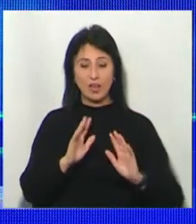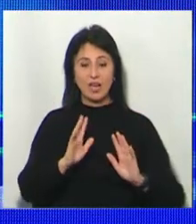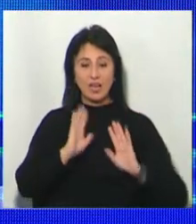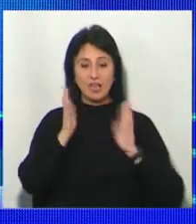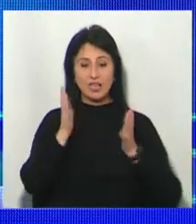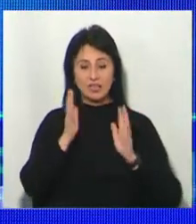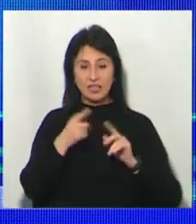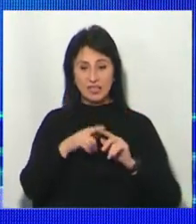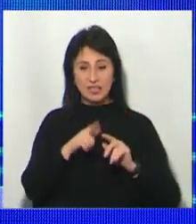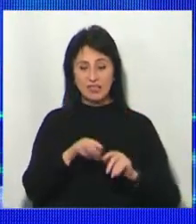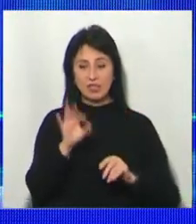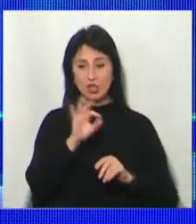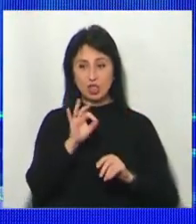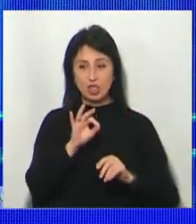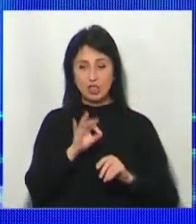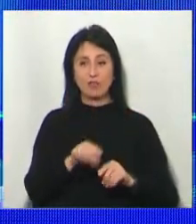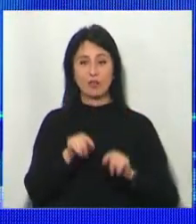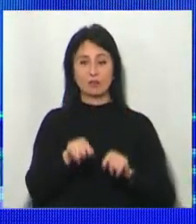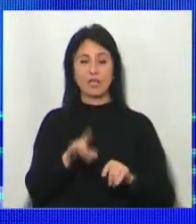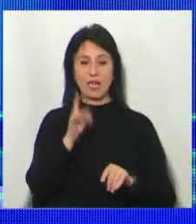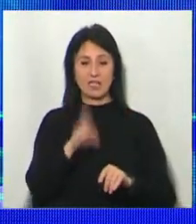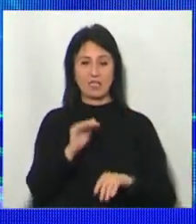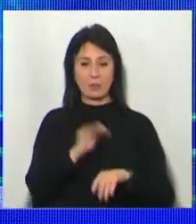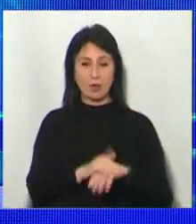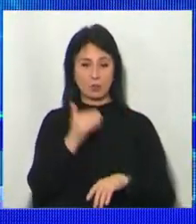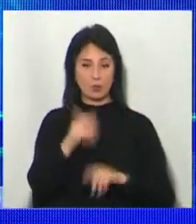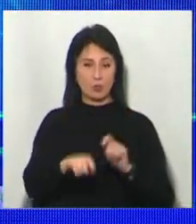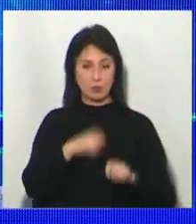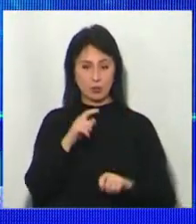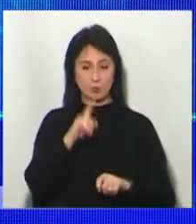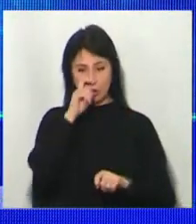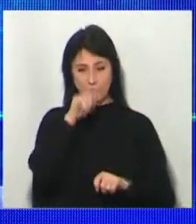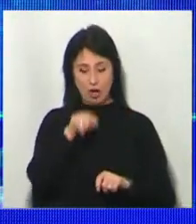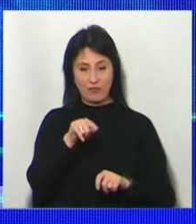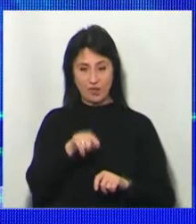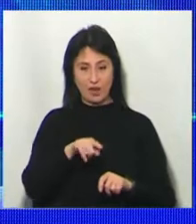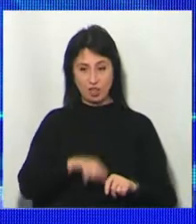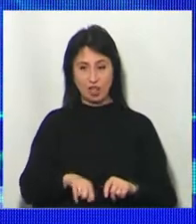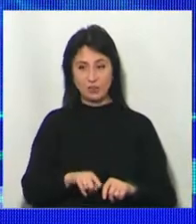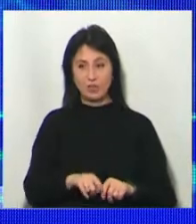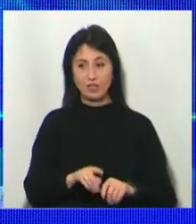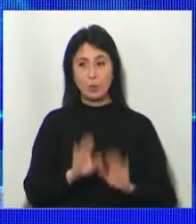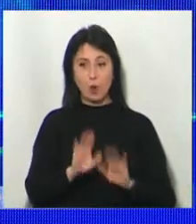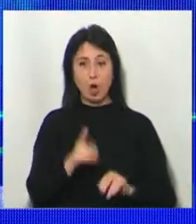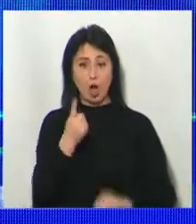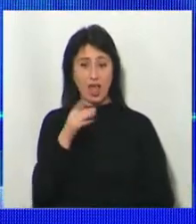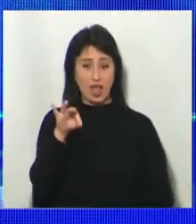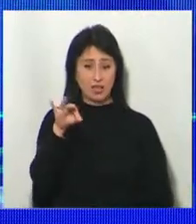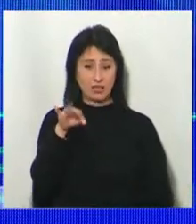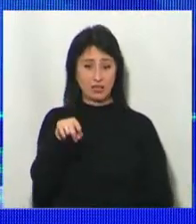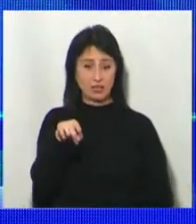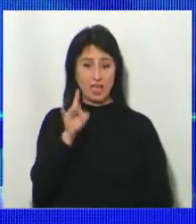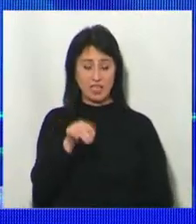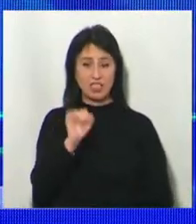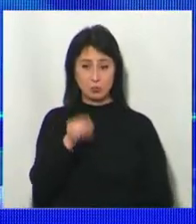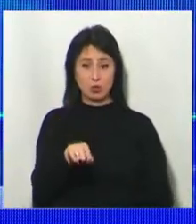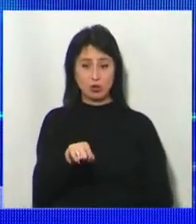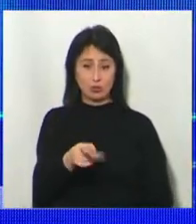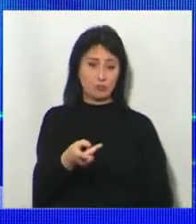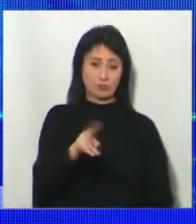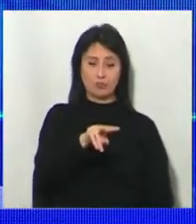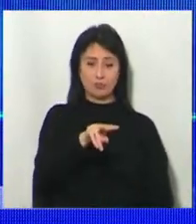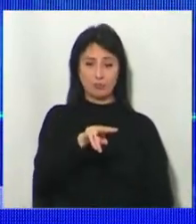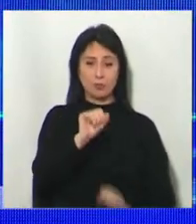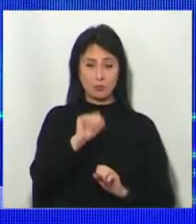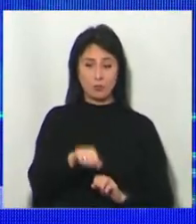arteriuli, hipertenzis, gaim terbis, damuk, idebeli, riskis factori, srasniștams, damuk, idebeli, srasniștams, rom, holod, RT, riskis factori, șarjaus,